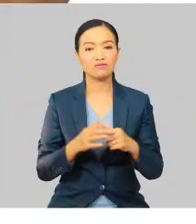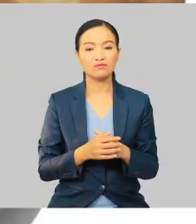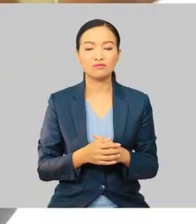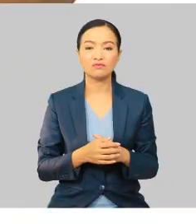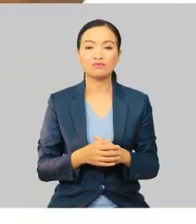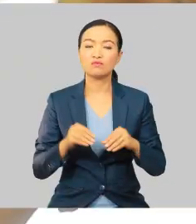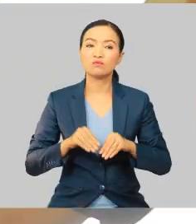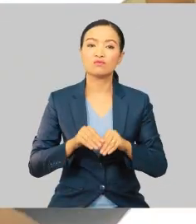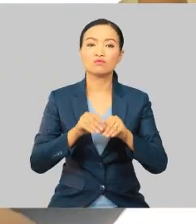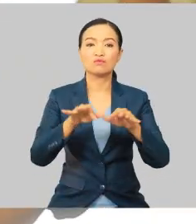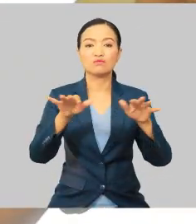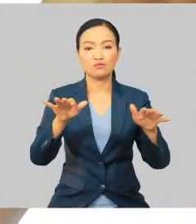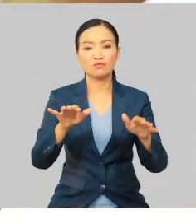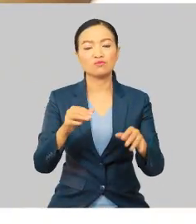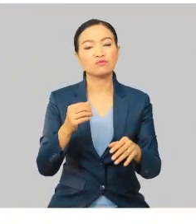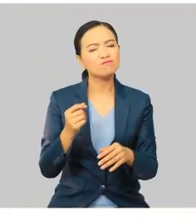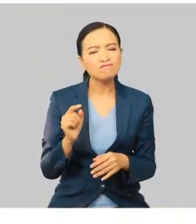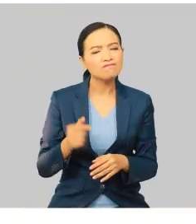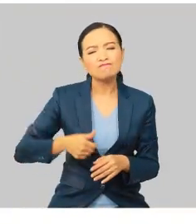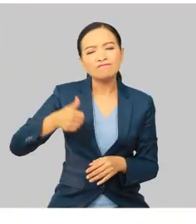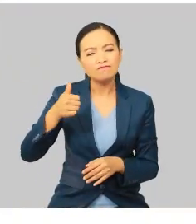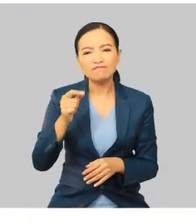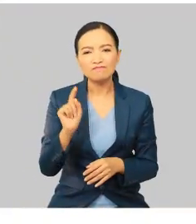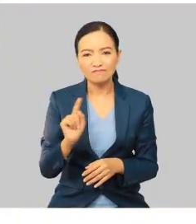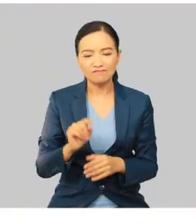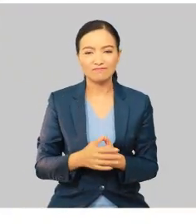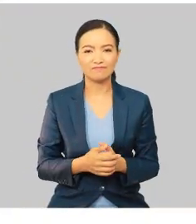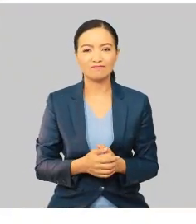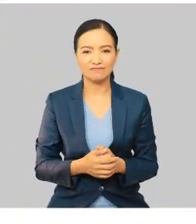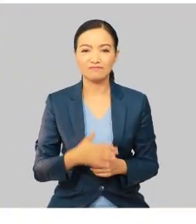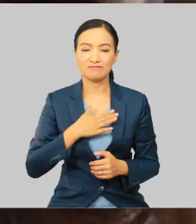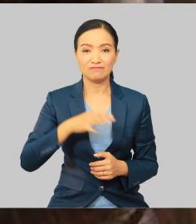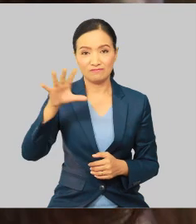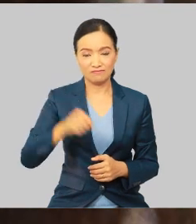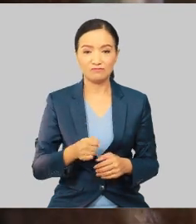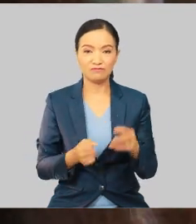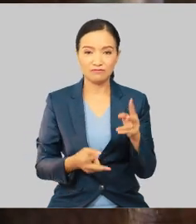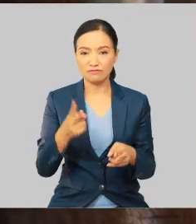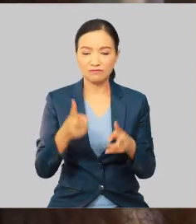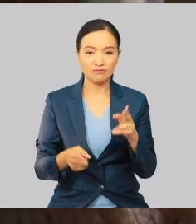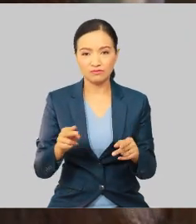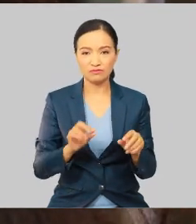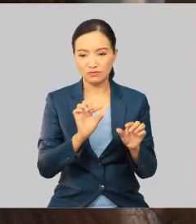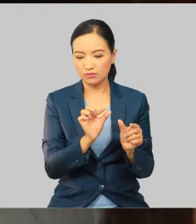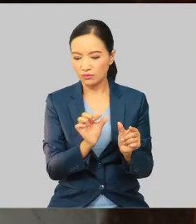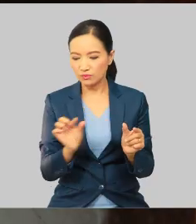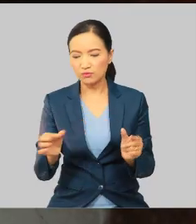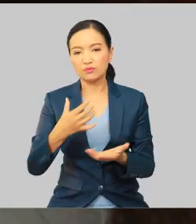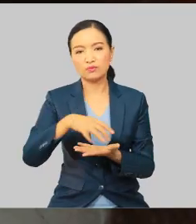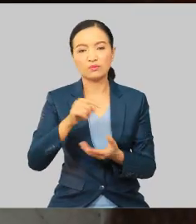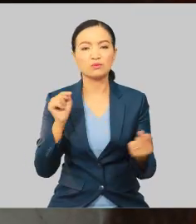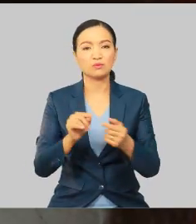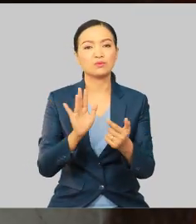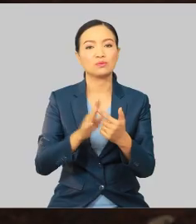ส่งต่อหรือว่ามันจะไปสร้างสรรค์ยังไงต่อไป ก็คือเอาหนูก็เอามาตัดต่อแล้วก็มาเล่าในเพจก่อนนั้น